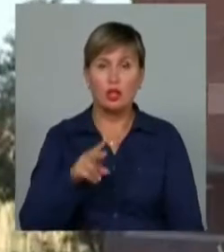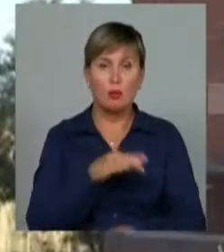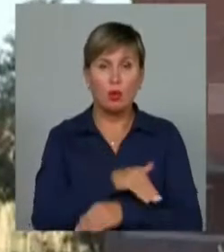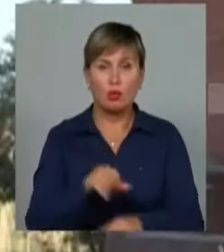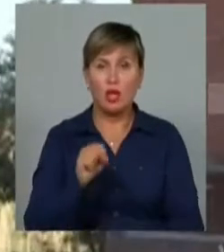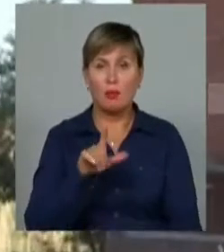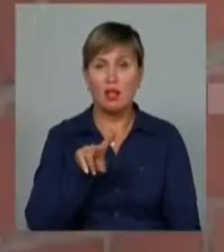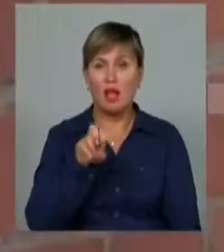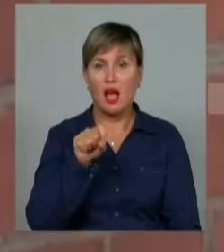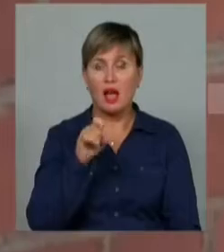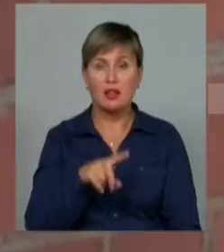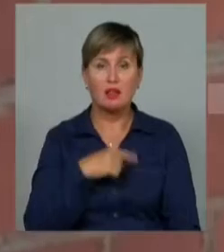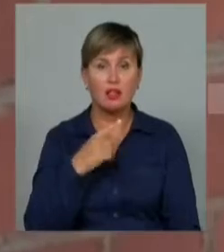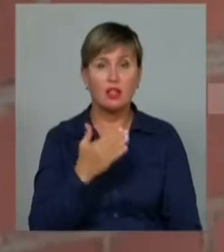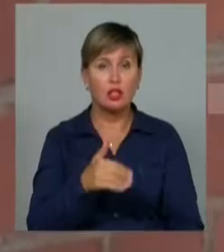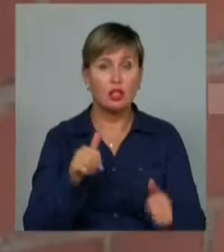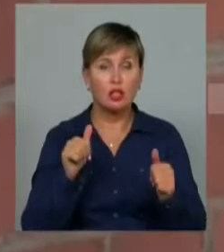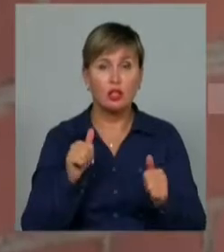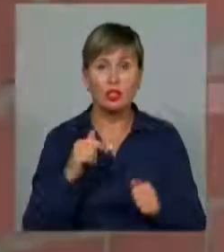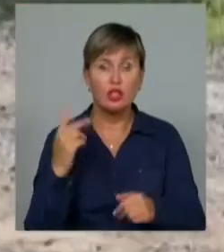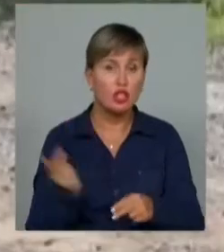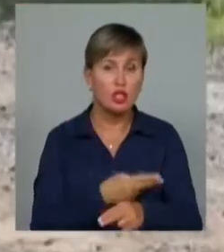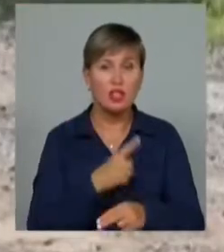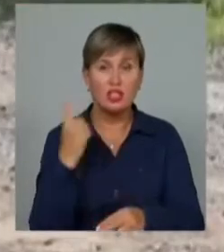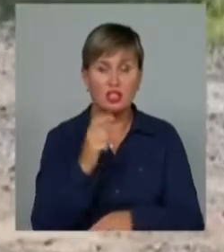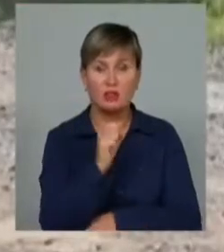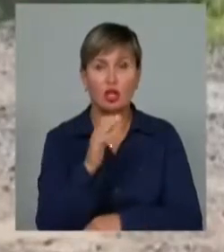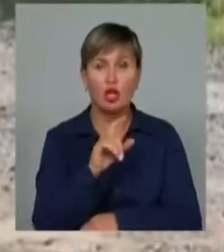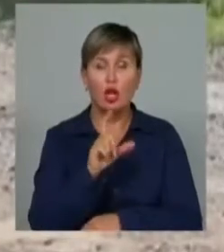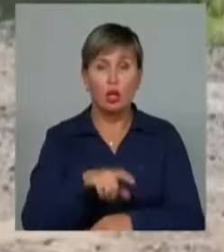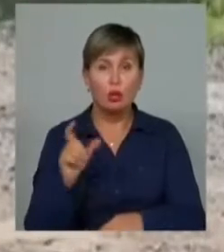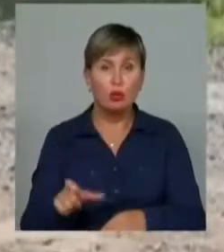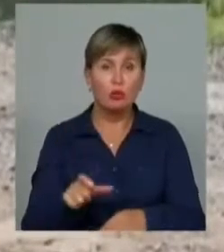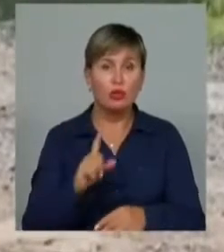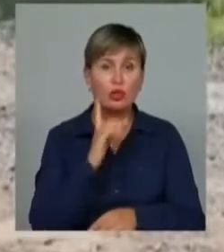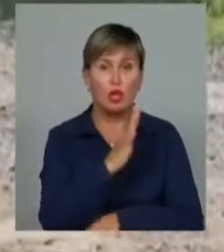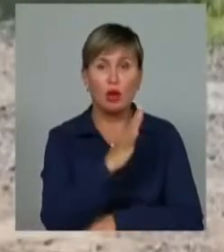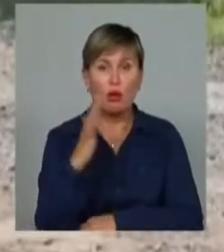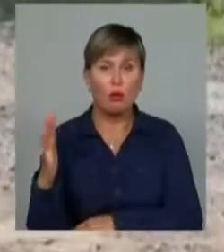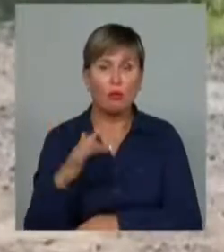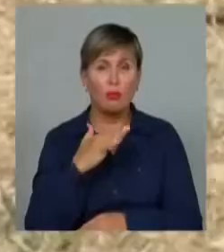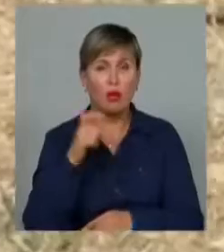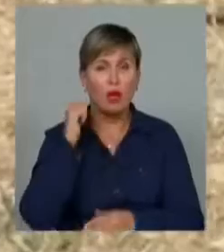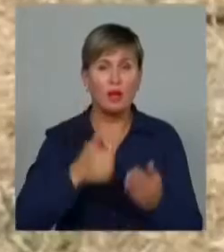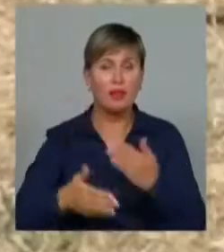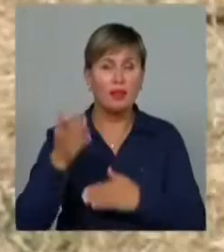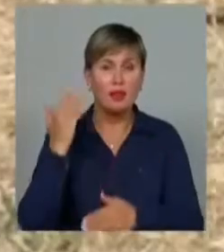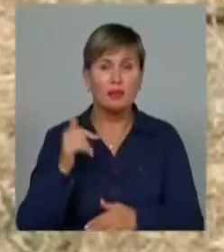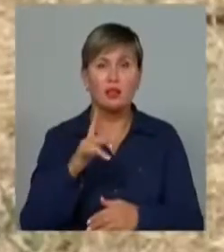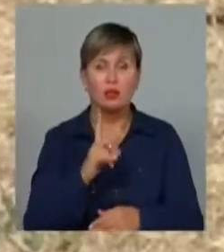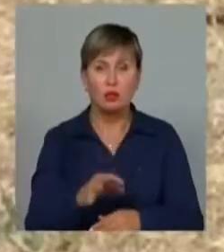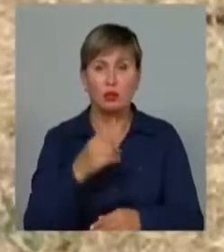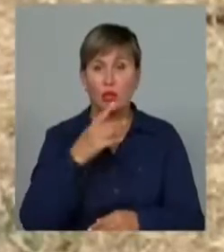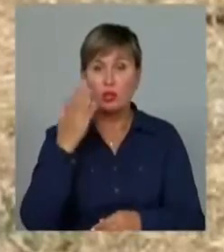улице Аблайхана говорят, что их лишают единственного сквера. Люди облюбовали зеленую зону много лет назад. Но недавно